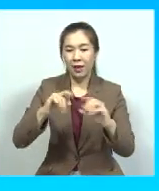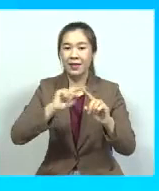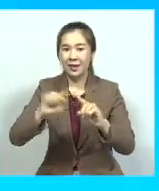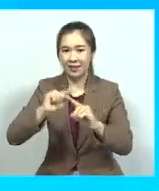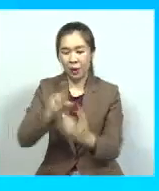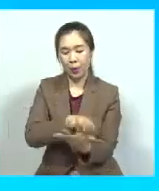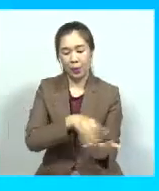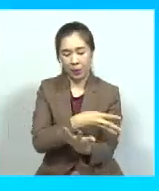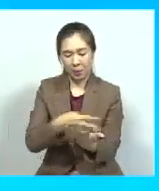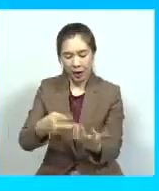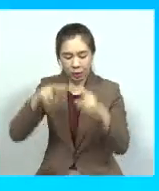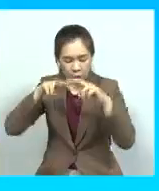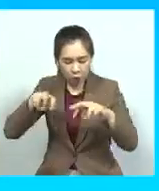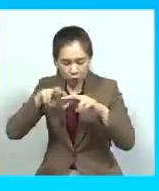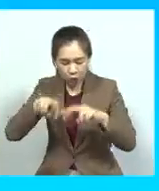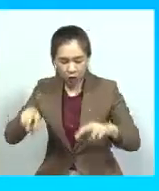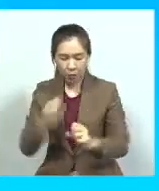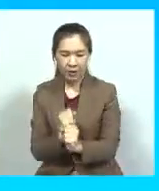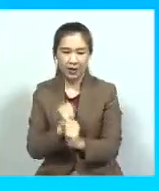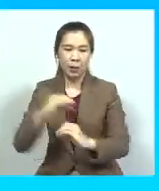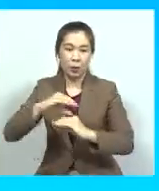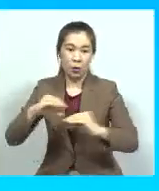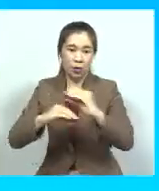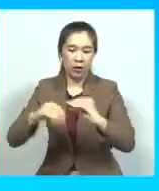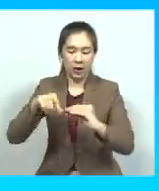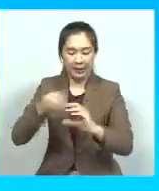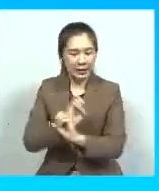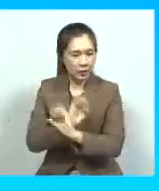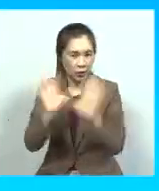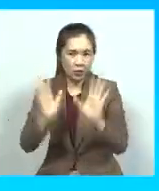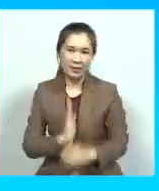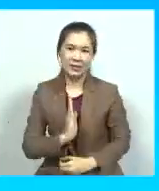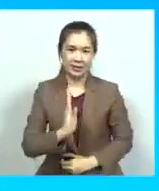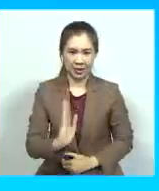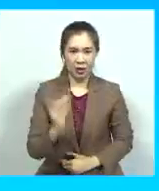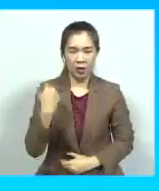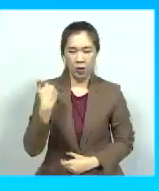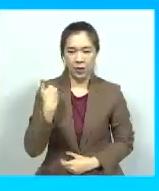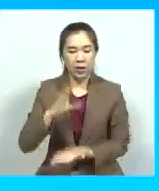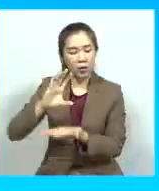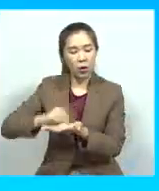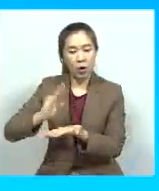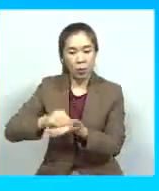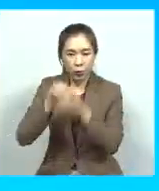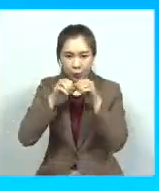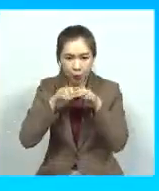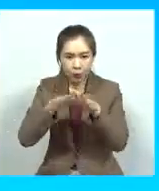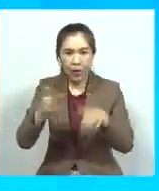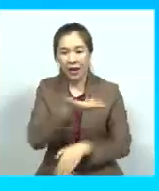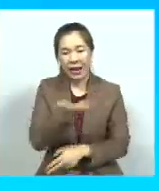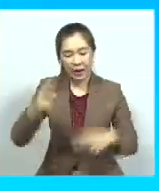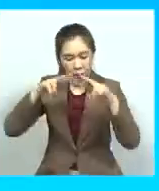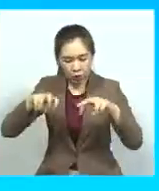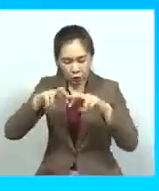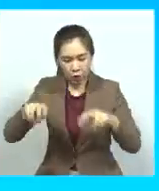คะมีมาตรการในการตรวจสอบเพื่อให้การดำเนินโครงการเป็นไปอย่างสุจริตโปร่งใสมีการเปิดเผยข้อมูลเพื่อนำไปสู่การตรว